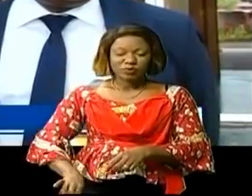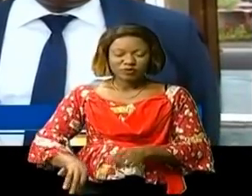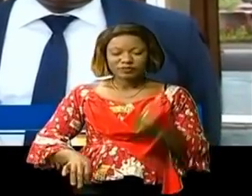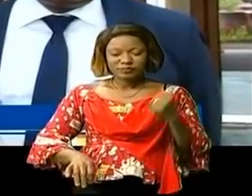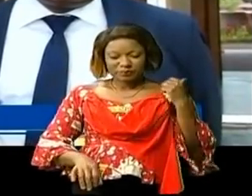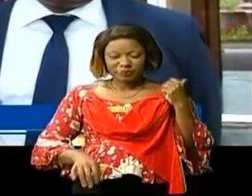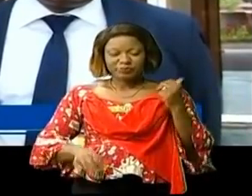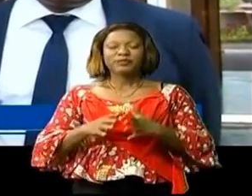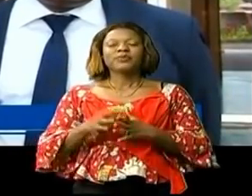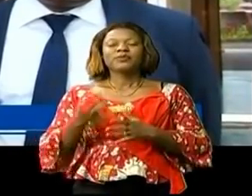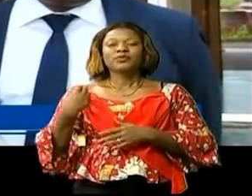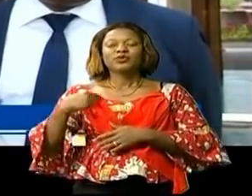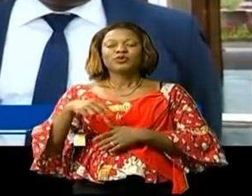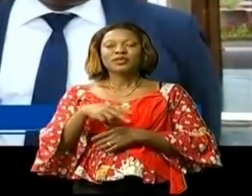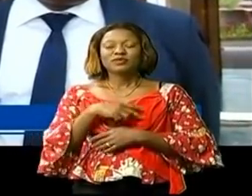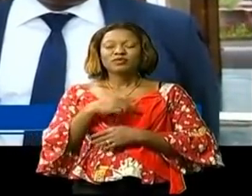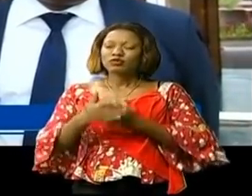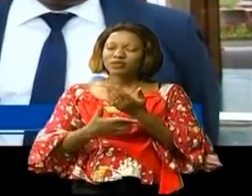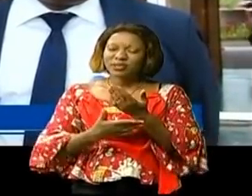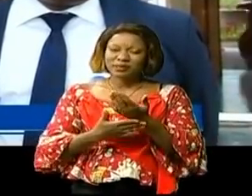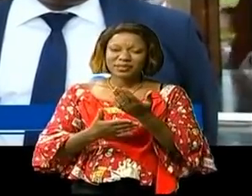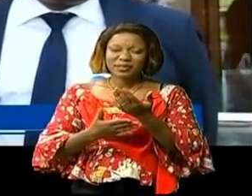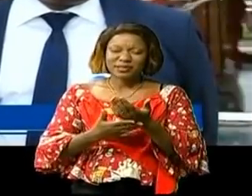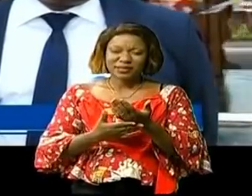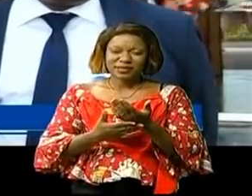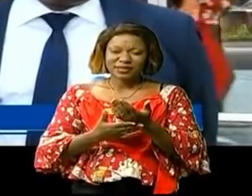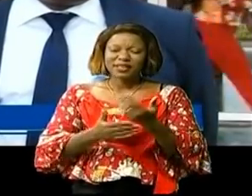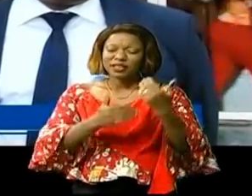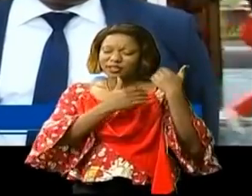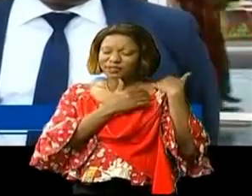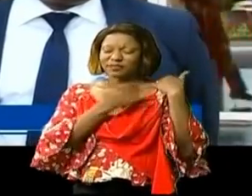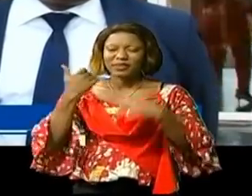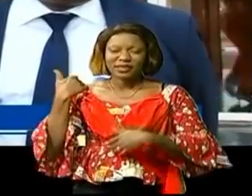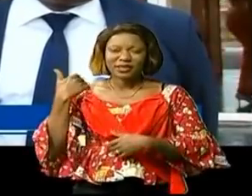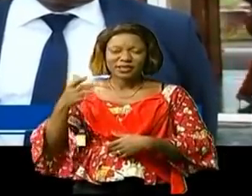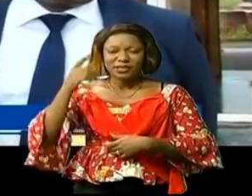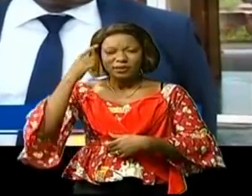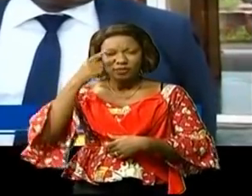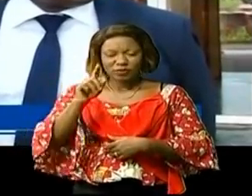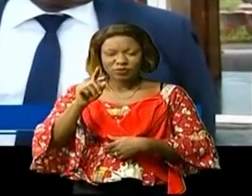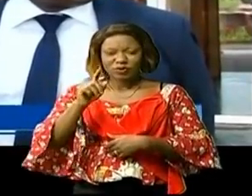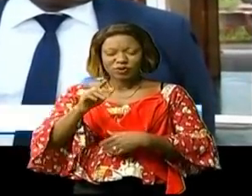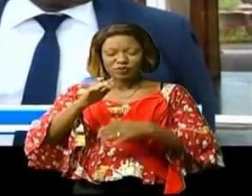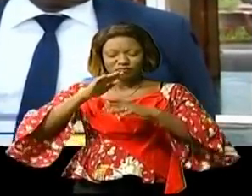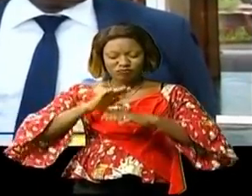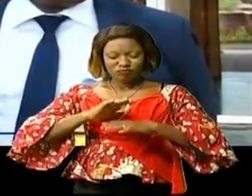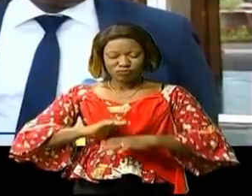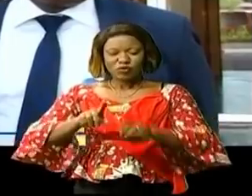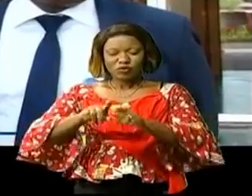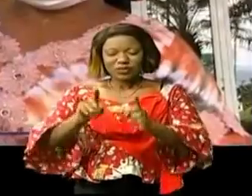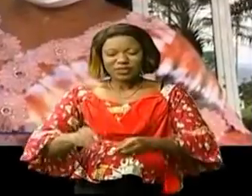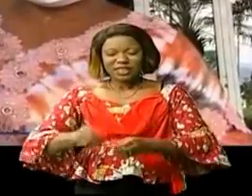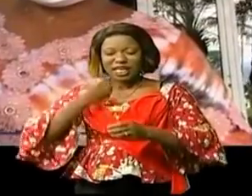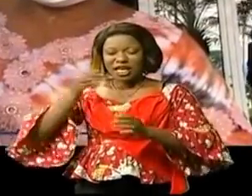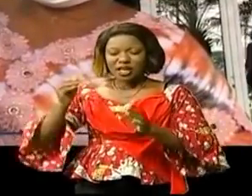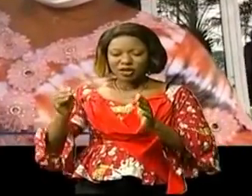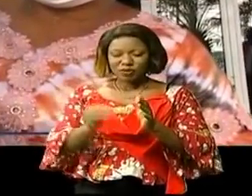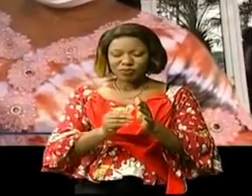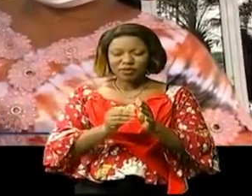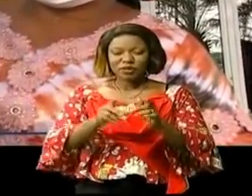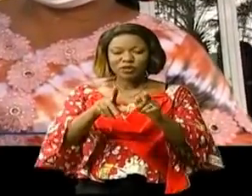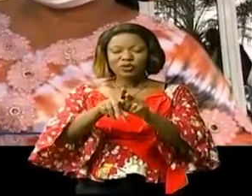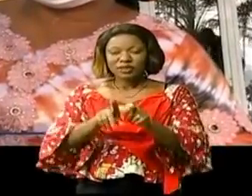avons imploré le chef de l'État pour qu'il puisse peser de son poids auprès